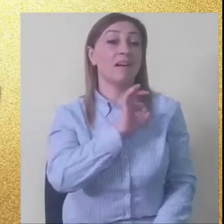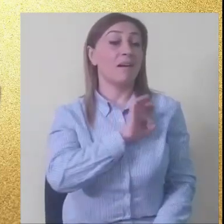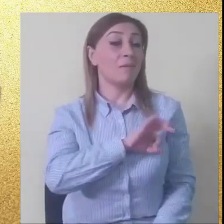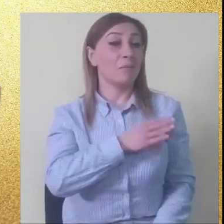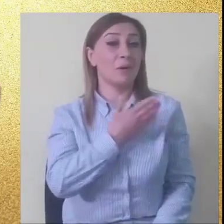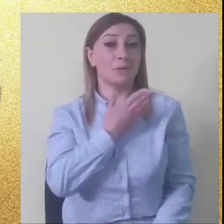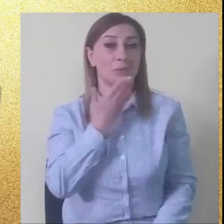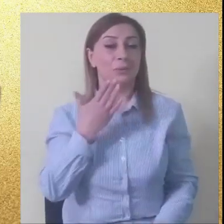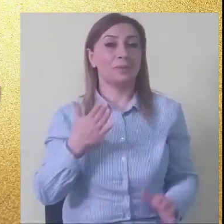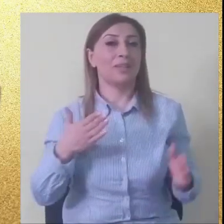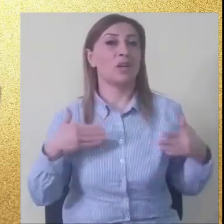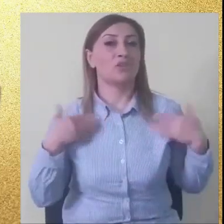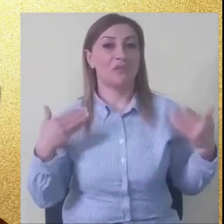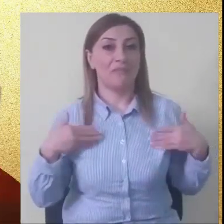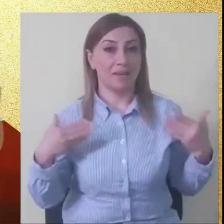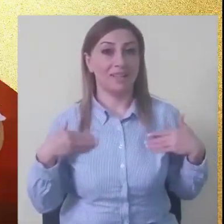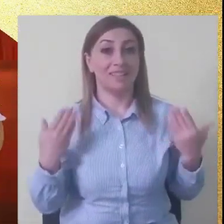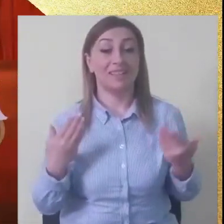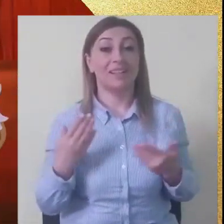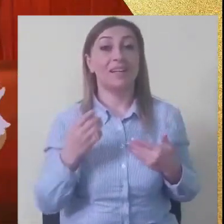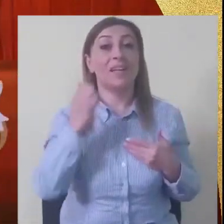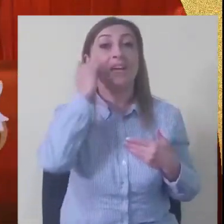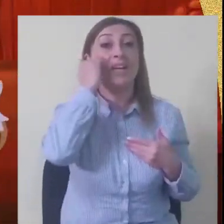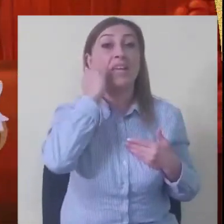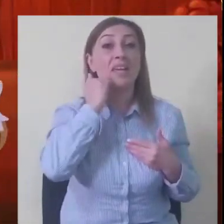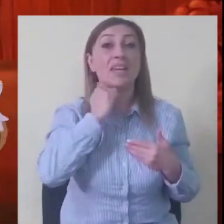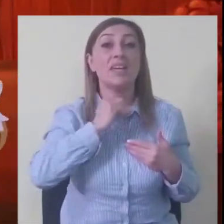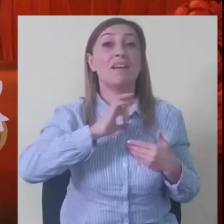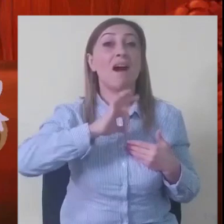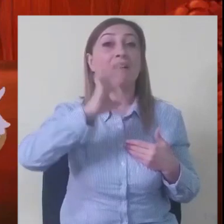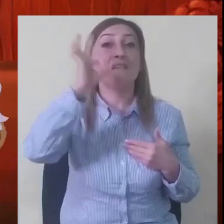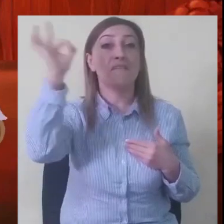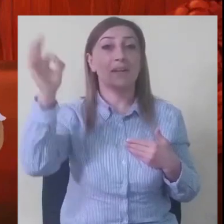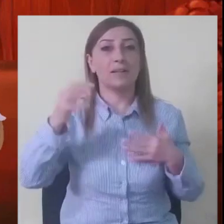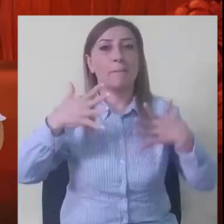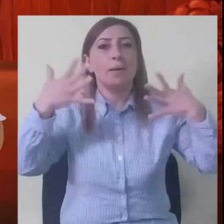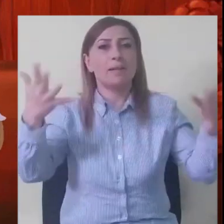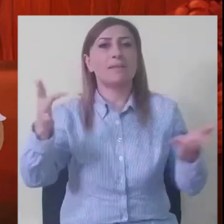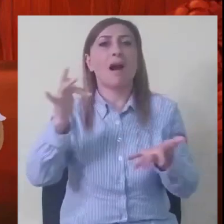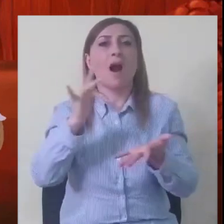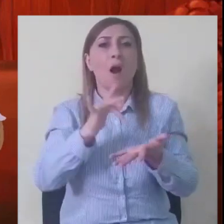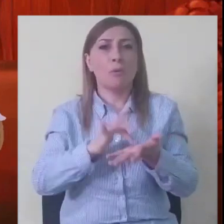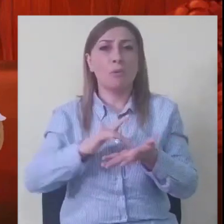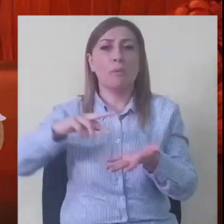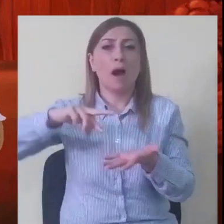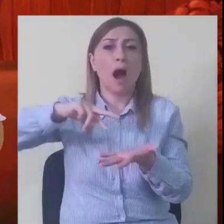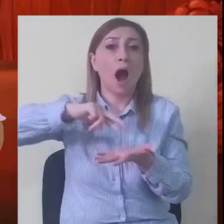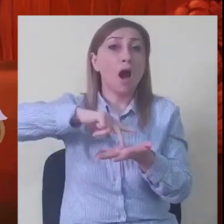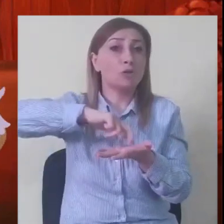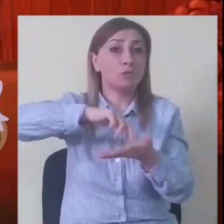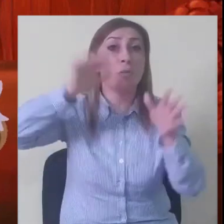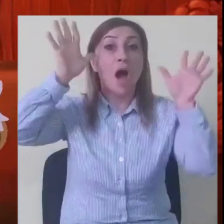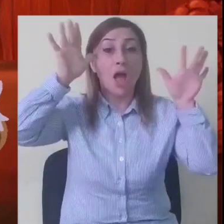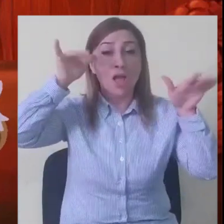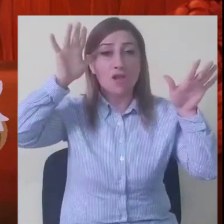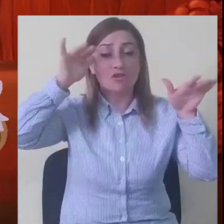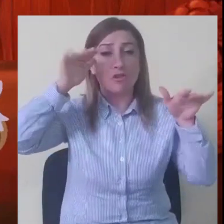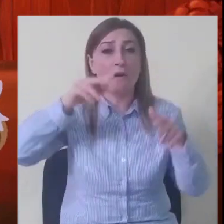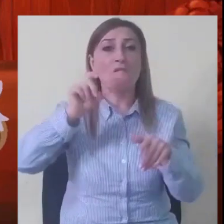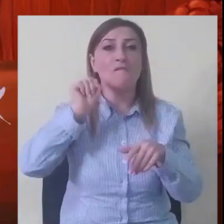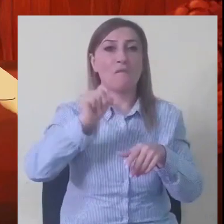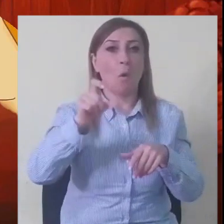Ապարդյուն հրճվանք։ Հին արևելքի մի մեծ քաղաքով անցնում էր էշը ոսկին